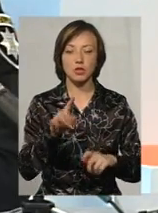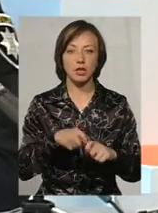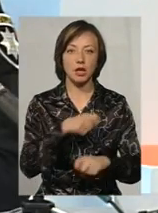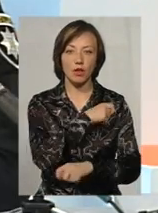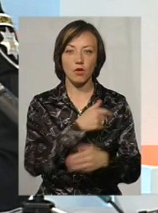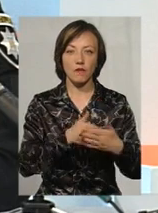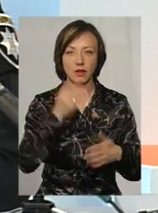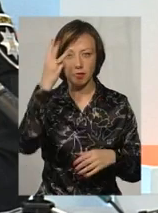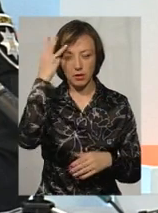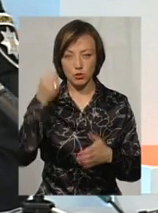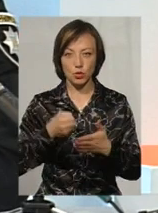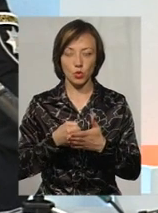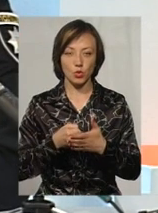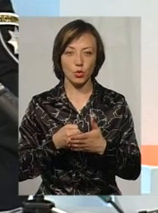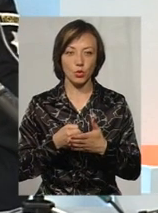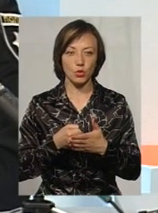від Хмельницького до